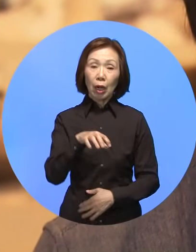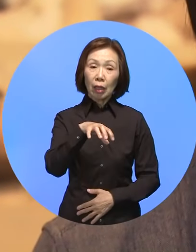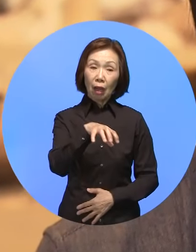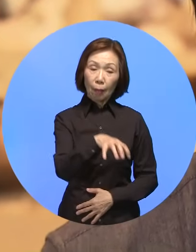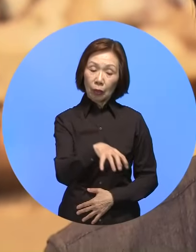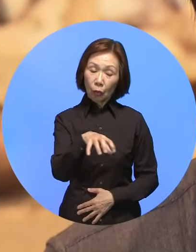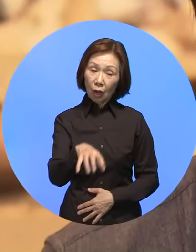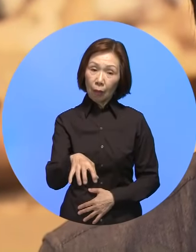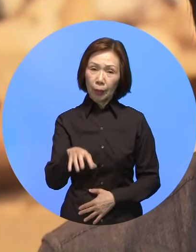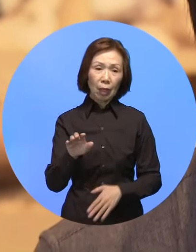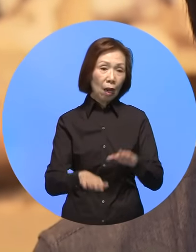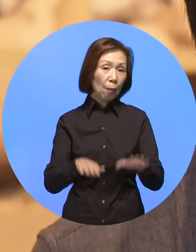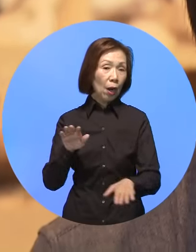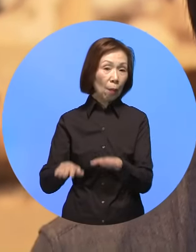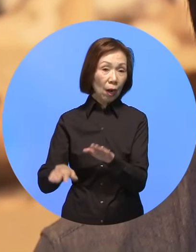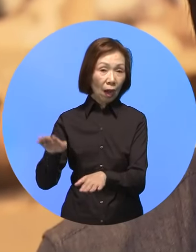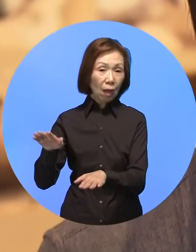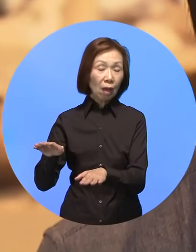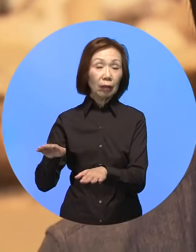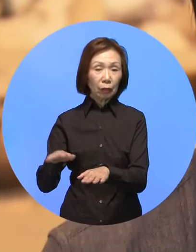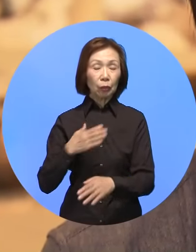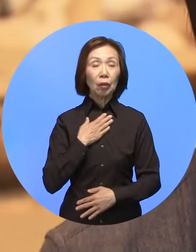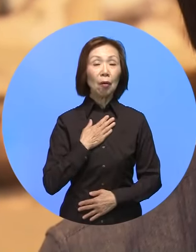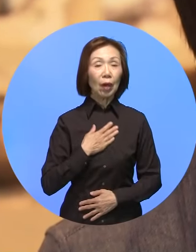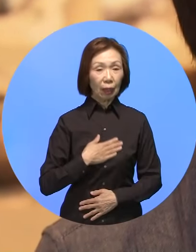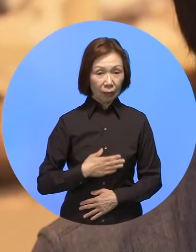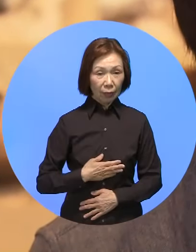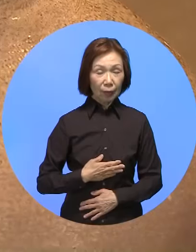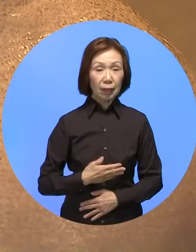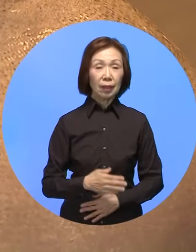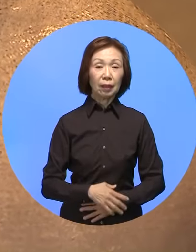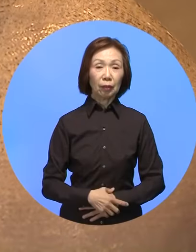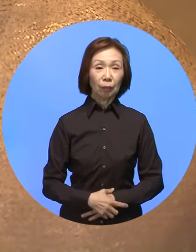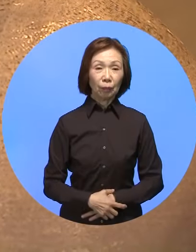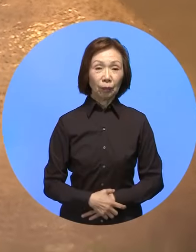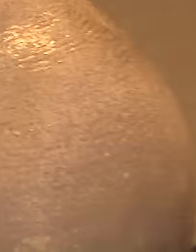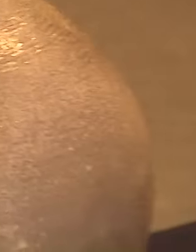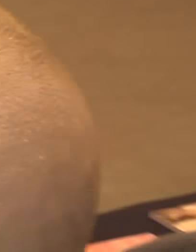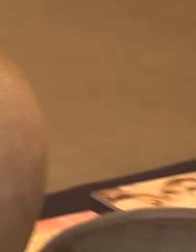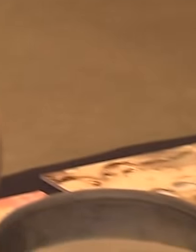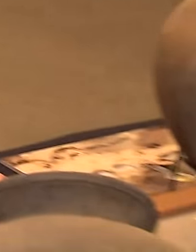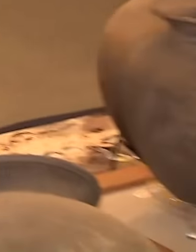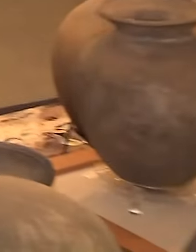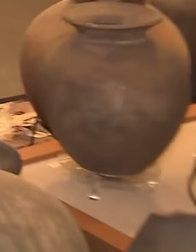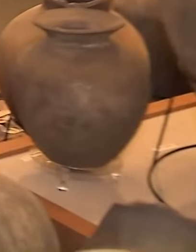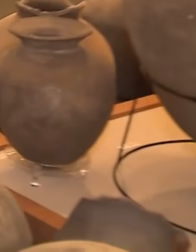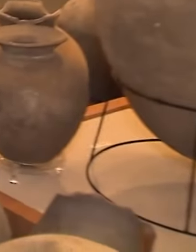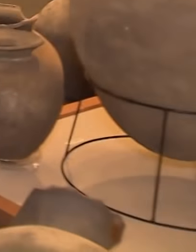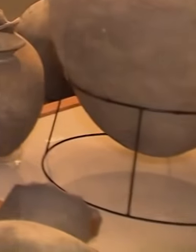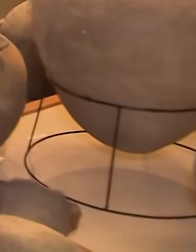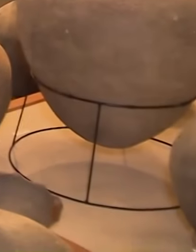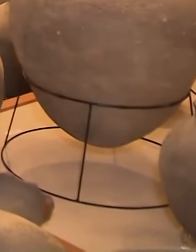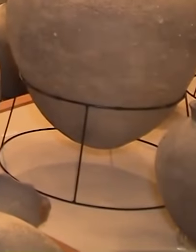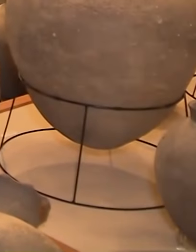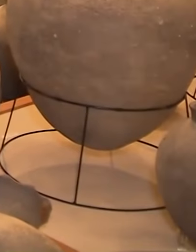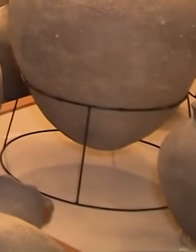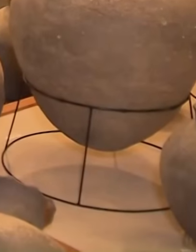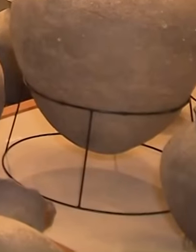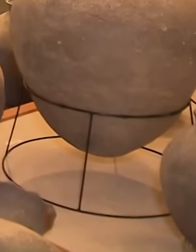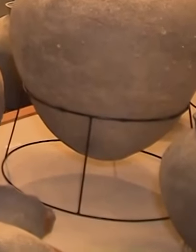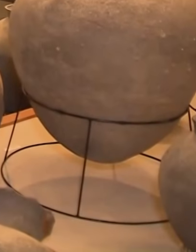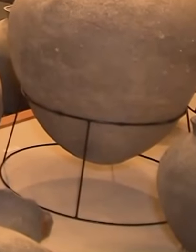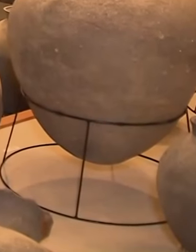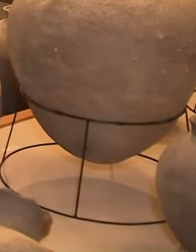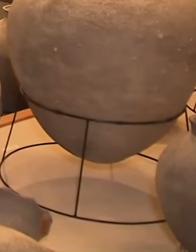場所で作られたということがわかっておりますvoodooん